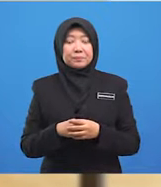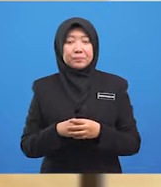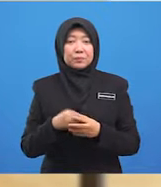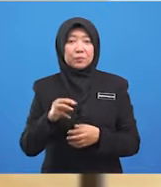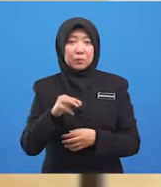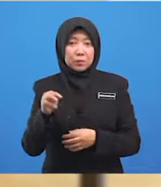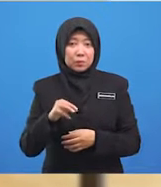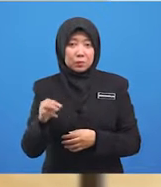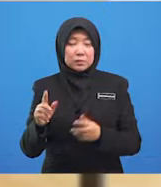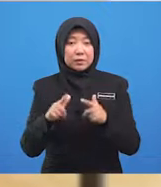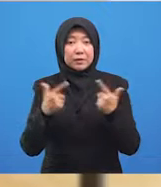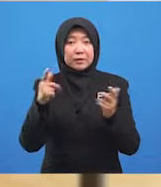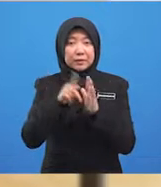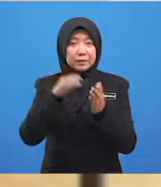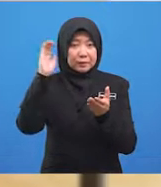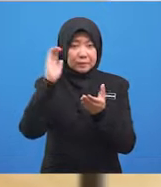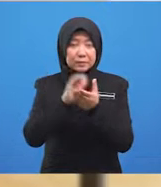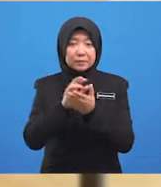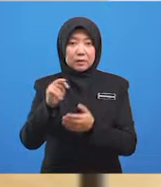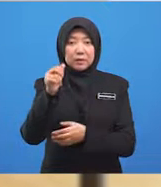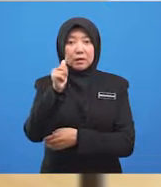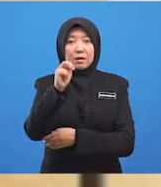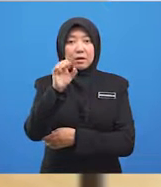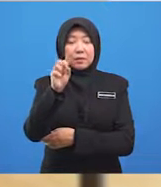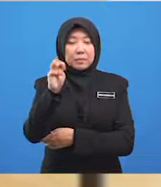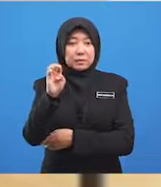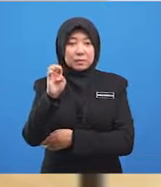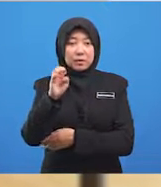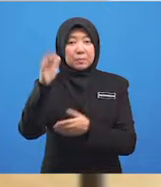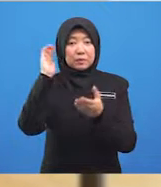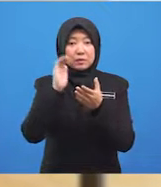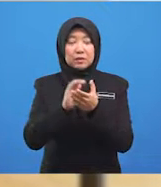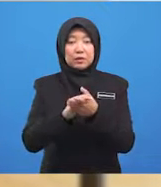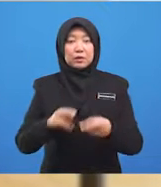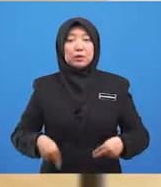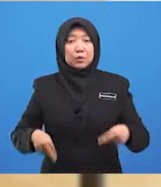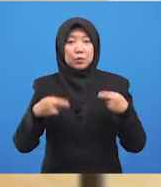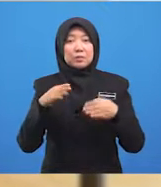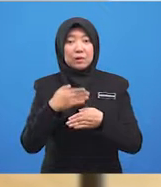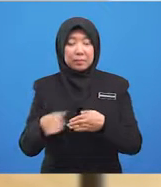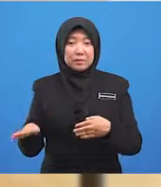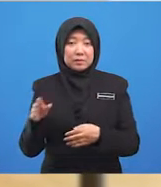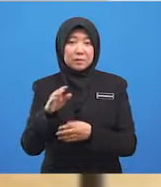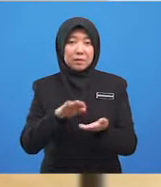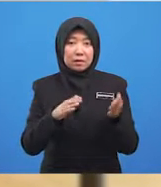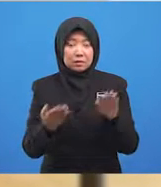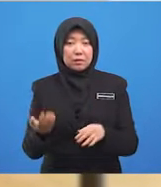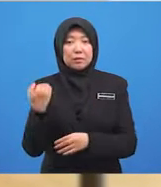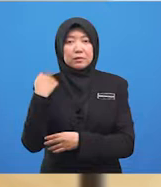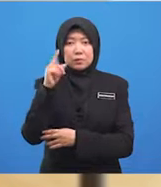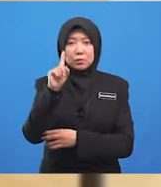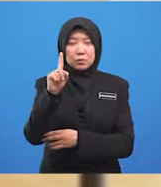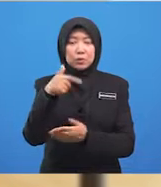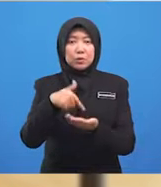murid-murid selain kepercayaan animisme dan percaya kepada kehidupan selepas mati terdapat